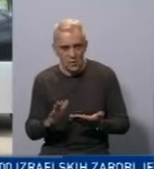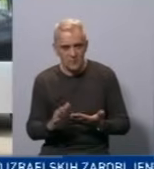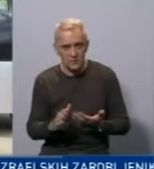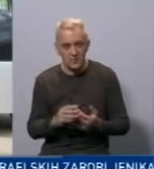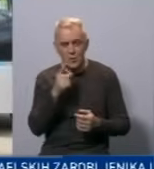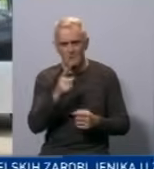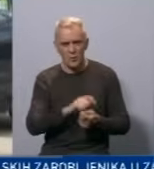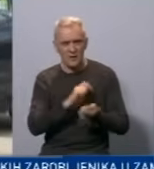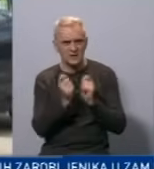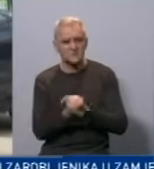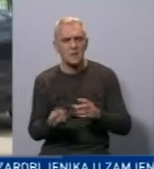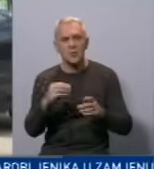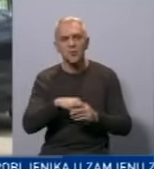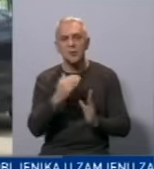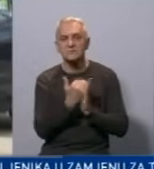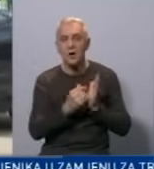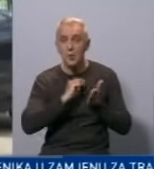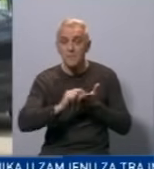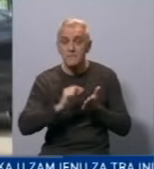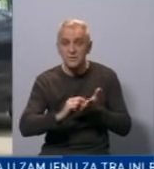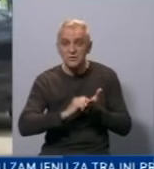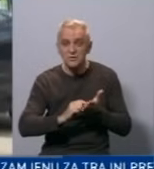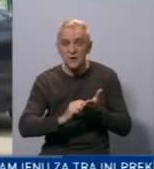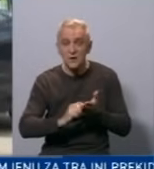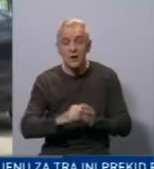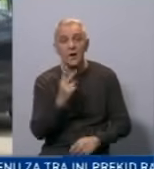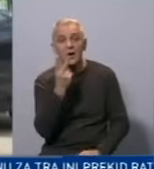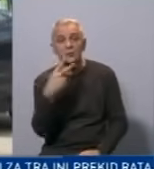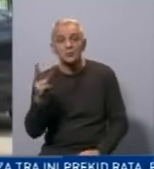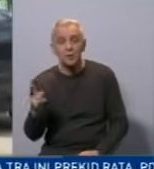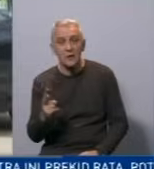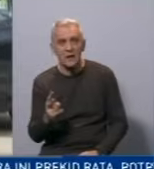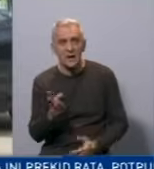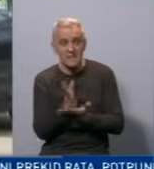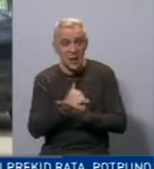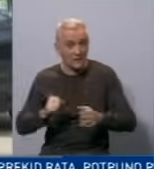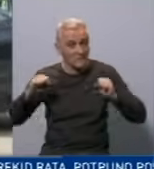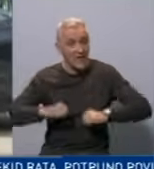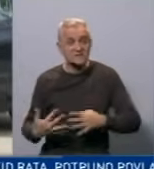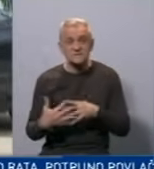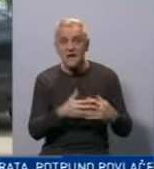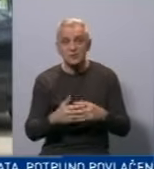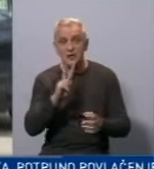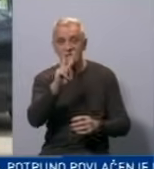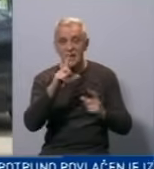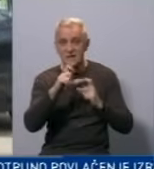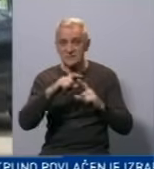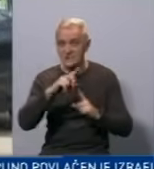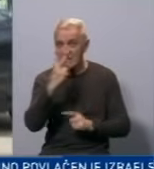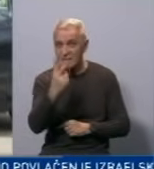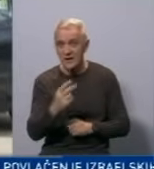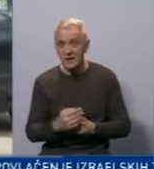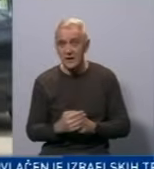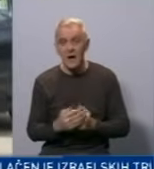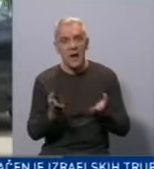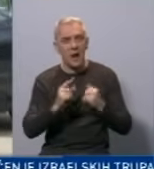izmjenama i dopunama zakona piše da ostali organi vlasti sarađuju sa VSTV-om, međutim